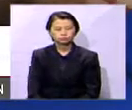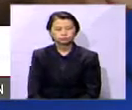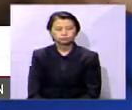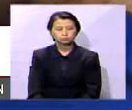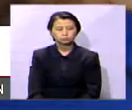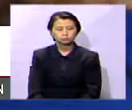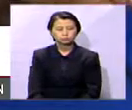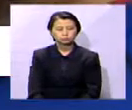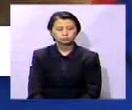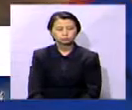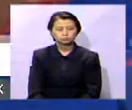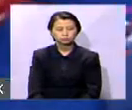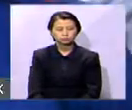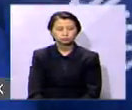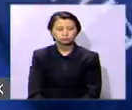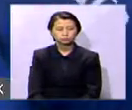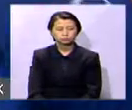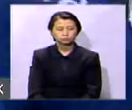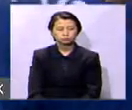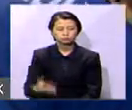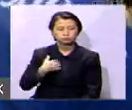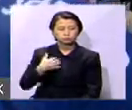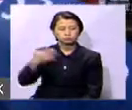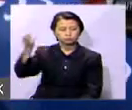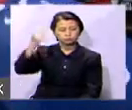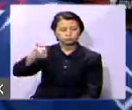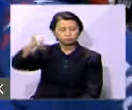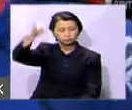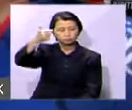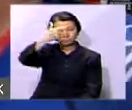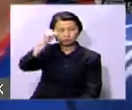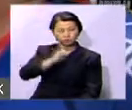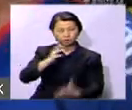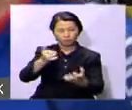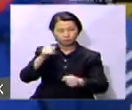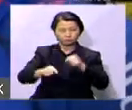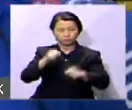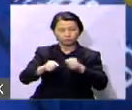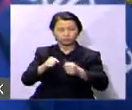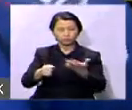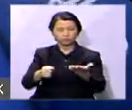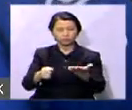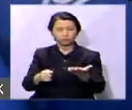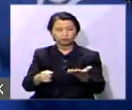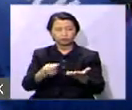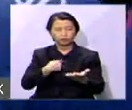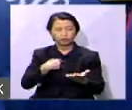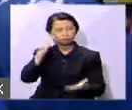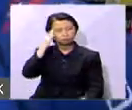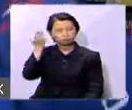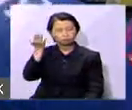no, I don't know who can win because it's a one race, no half favorites. I don't